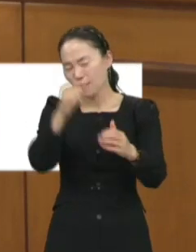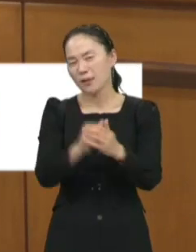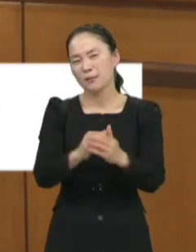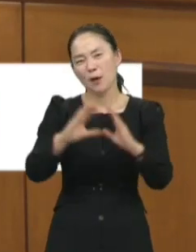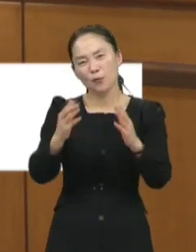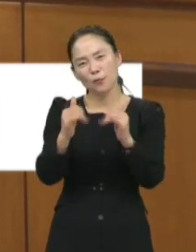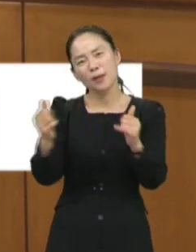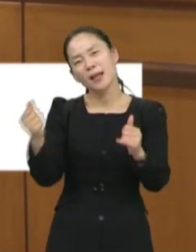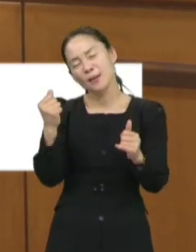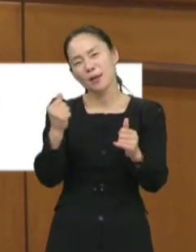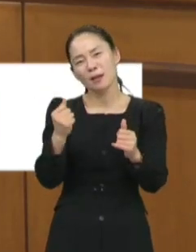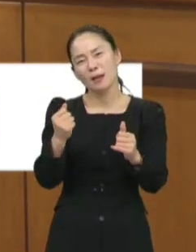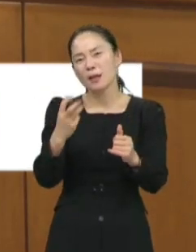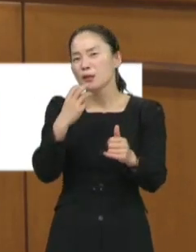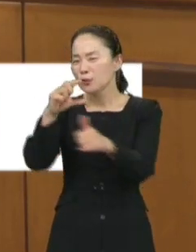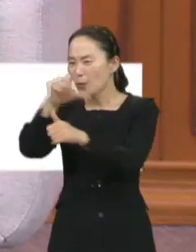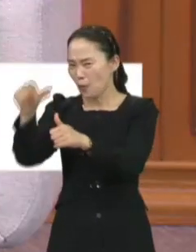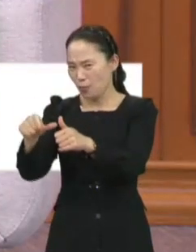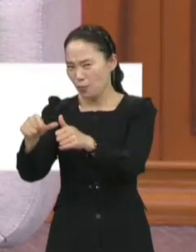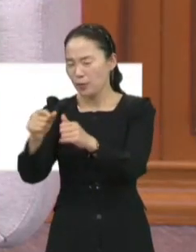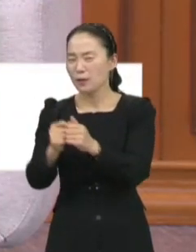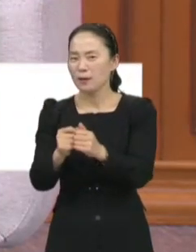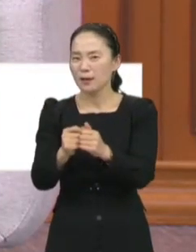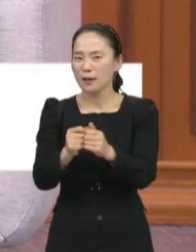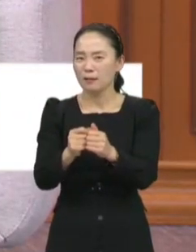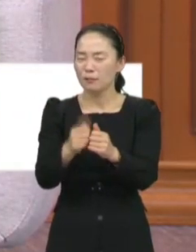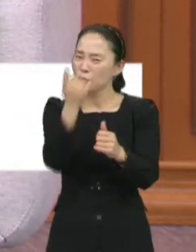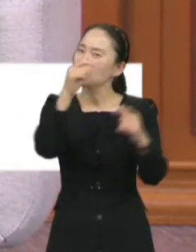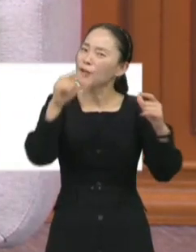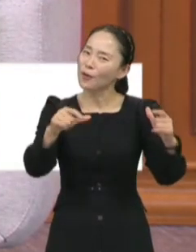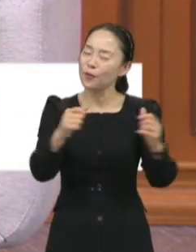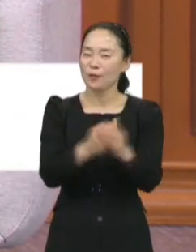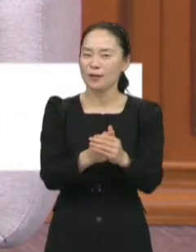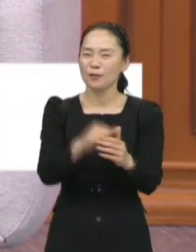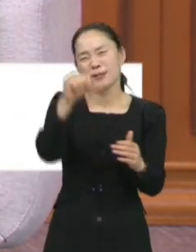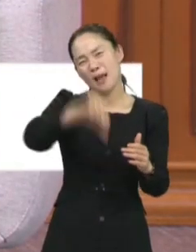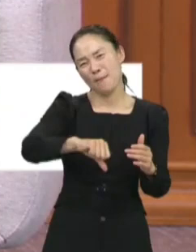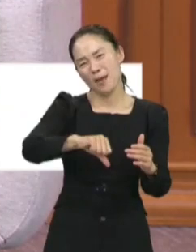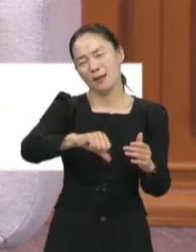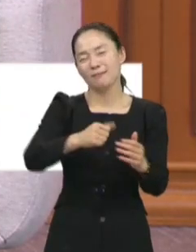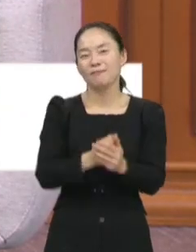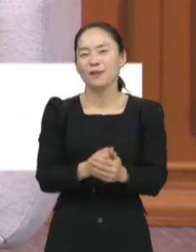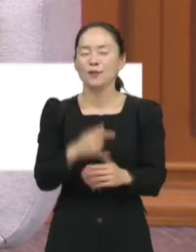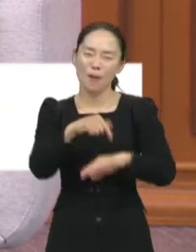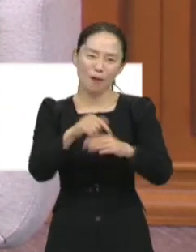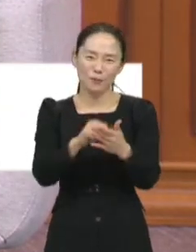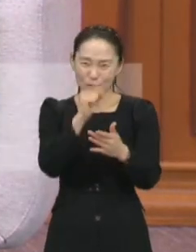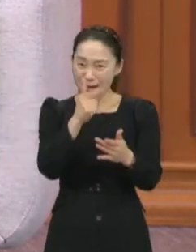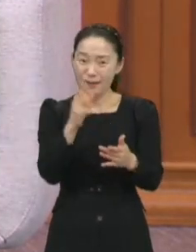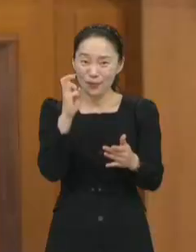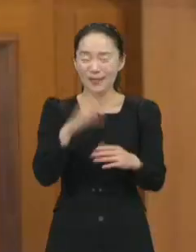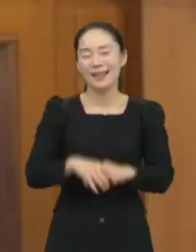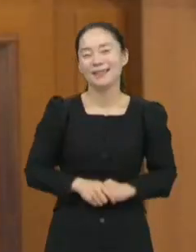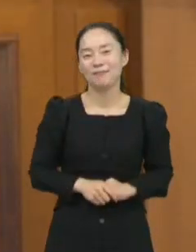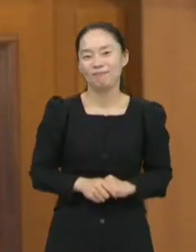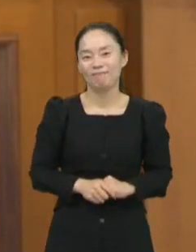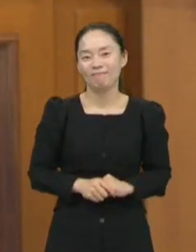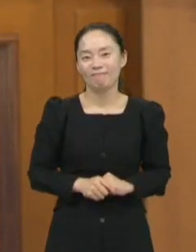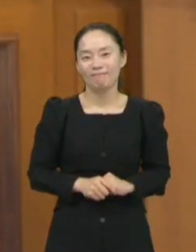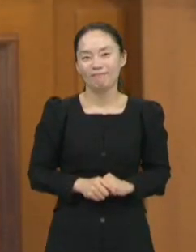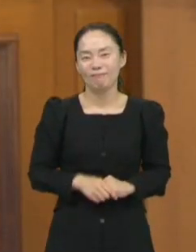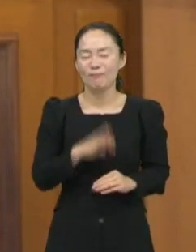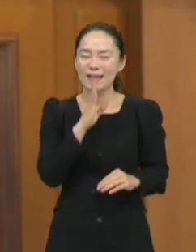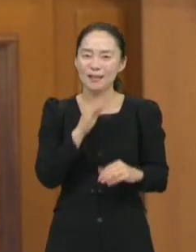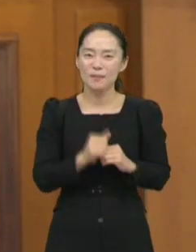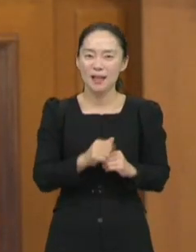국민의임이 수도권 못지 않게 굉장히 그 골에서 참패를 했기 때문에 마음은 좀 편치 않을 것 같습니다